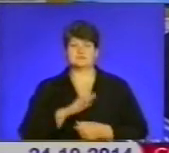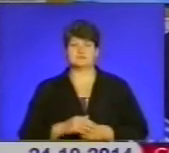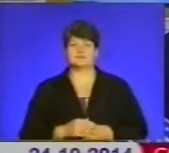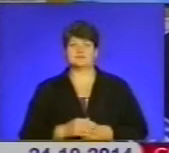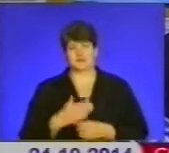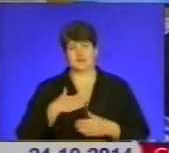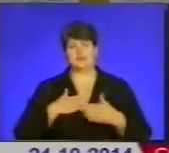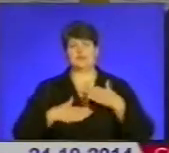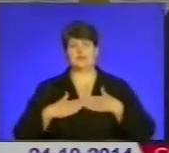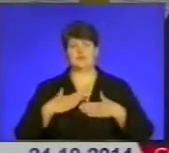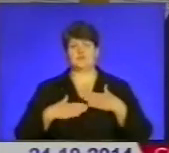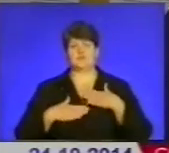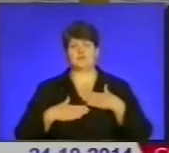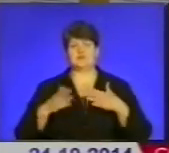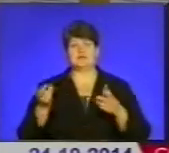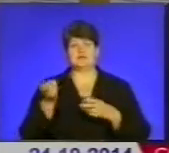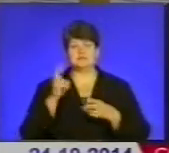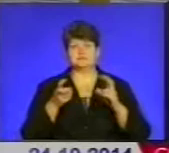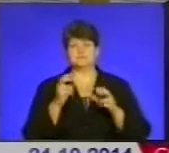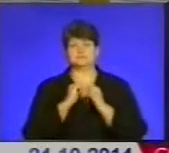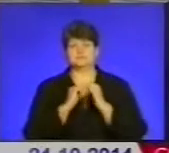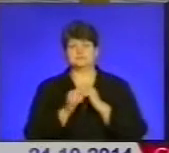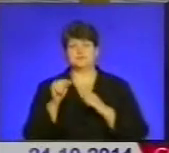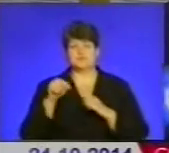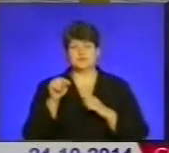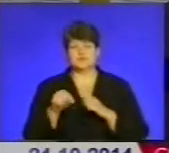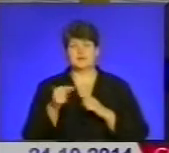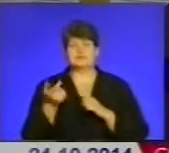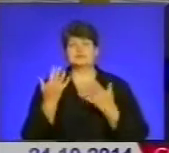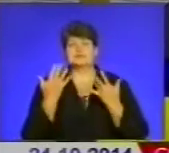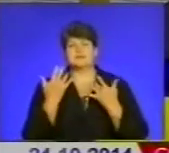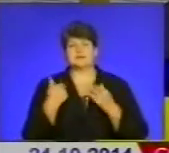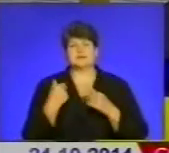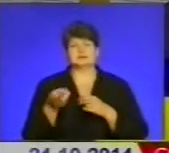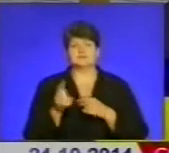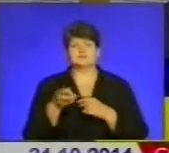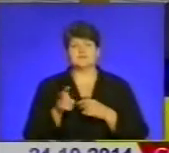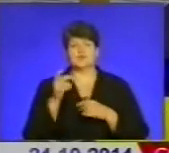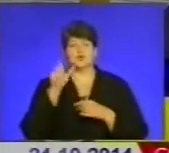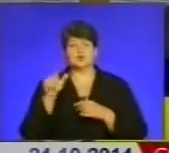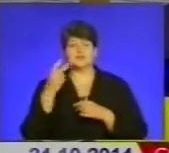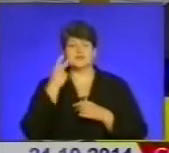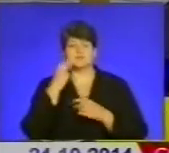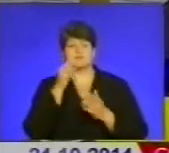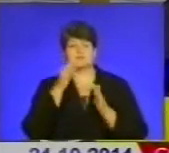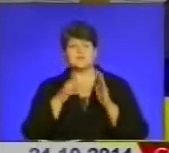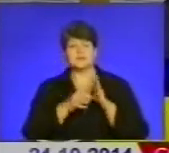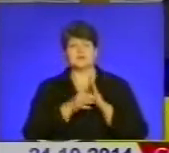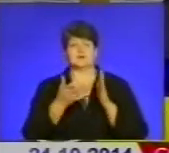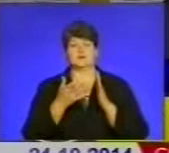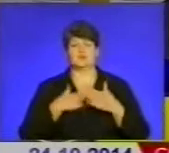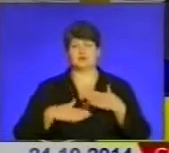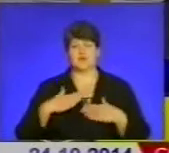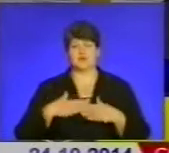Я задоволена. Звертаюся часто сюди, і скільки я б не звернувся, люди завжди мені щось підскажуть, якісь